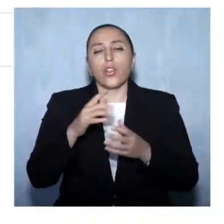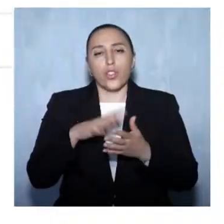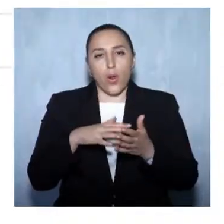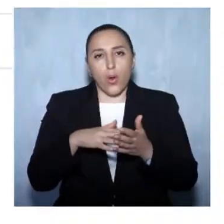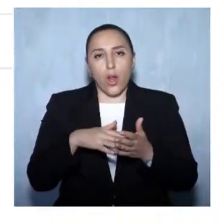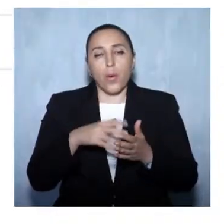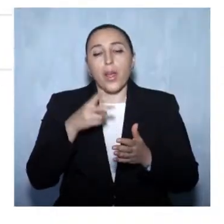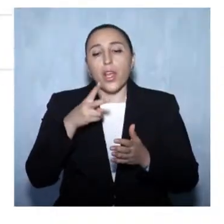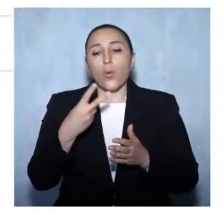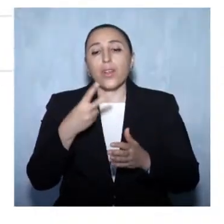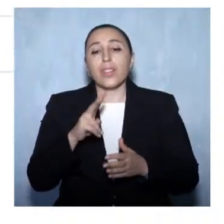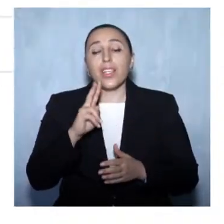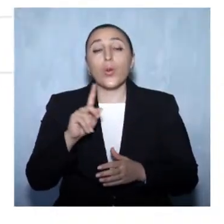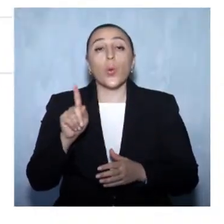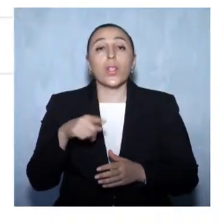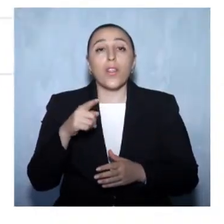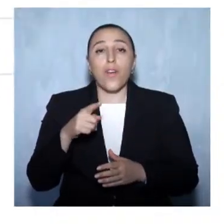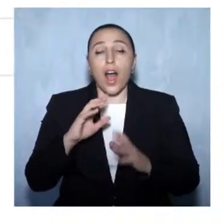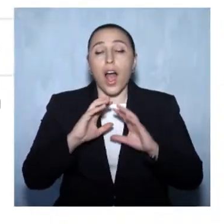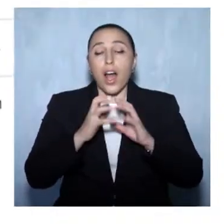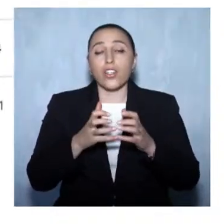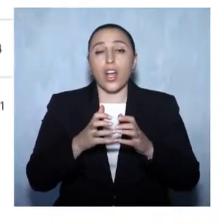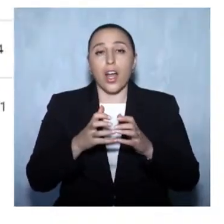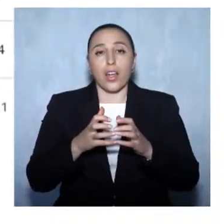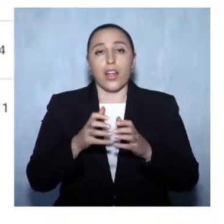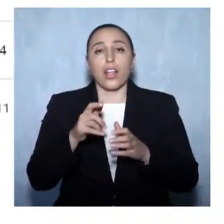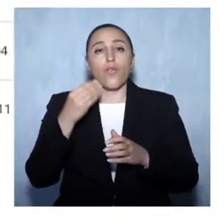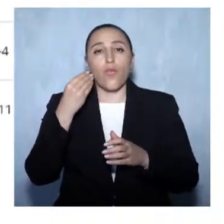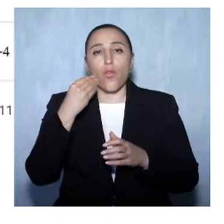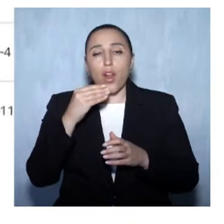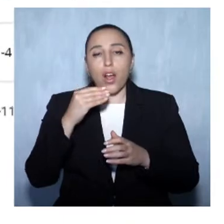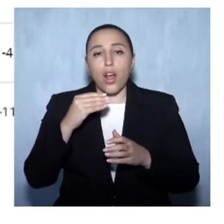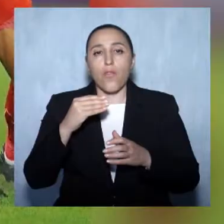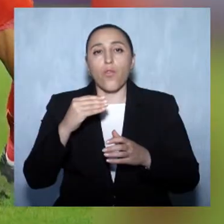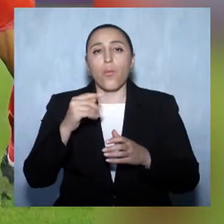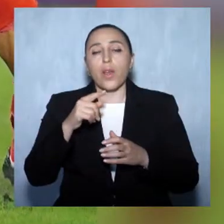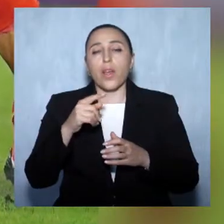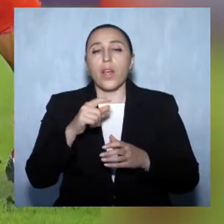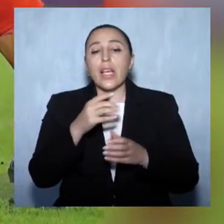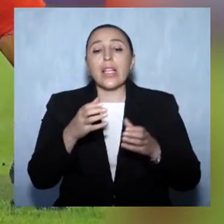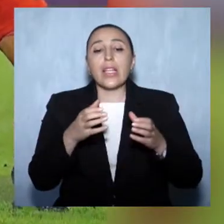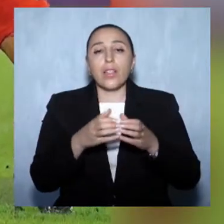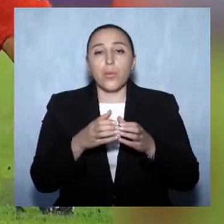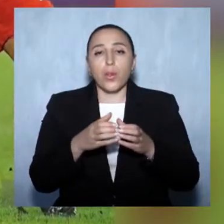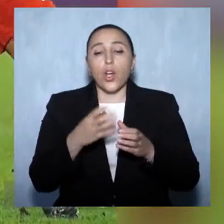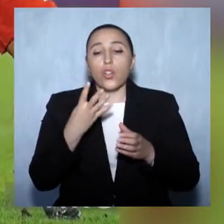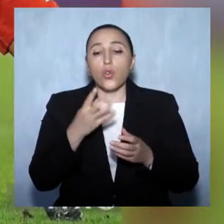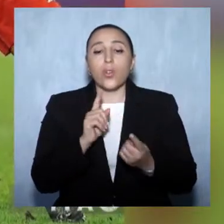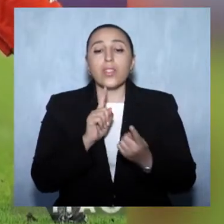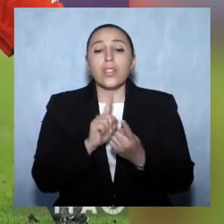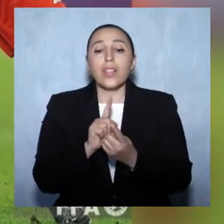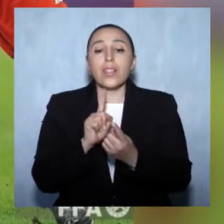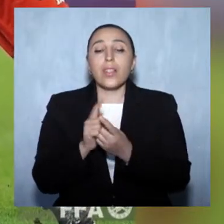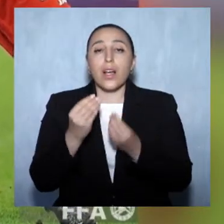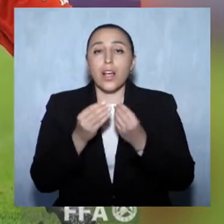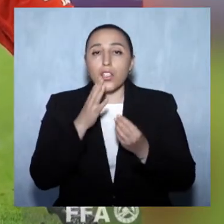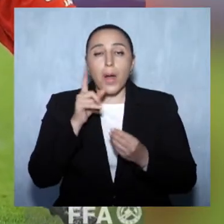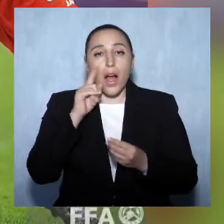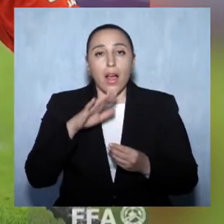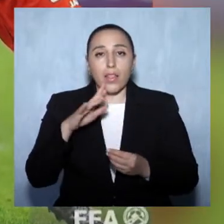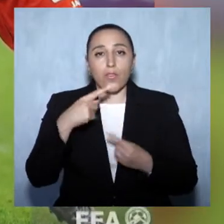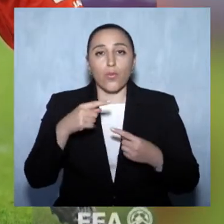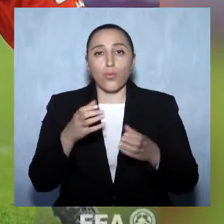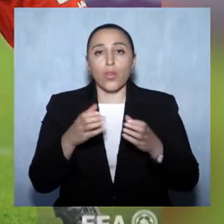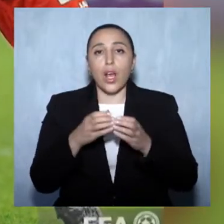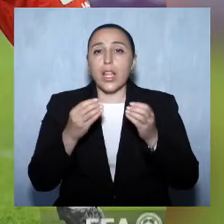գլխավորել 2022 թվականի աշխարհի առաջնության որակավորման փուլի իր ենթախումբը։ 4 հանդիպումներից հետո Հայաստանի